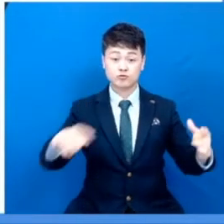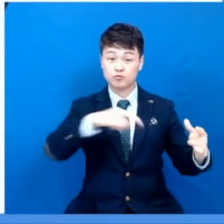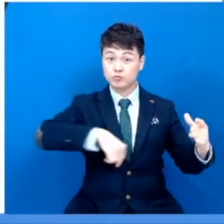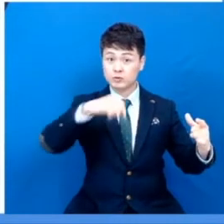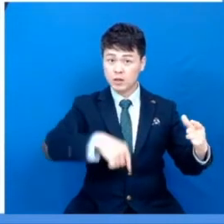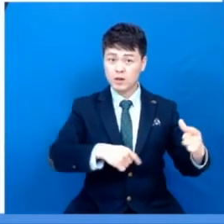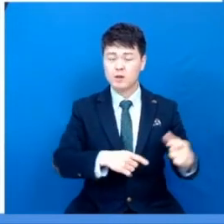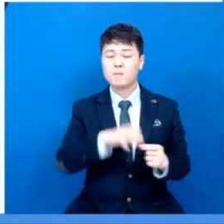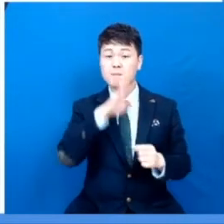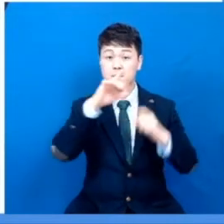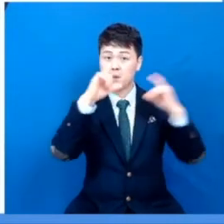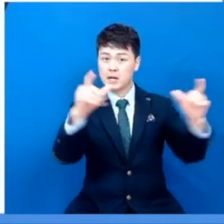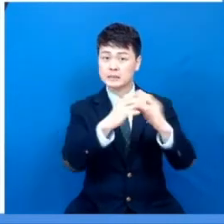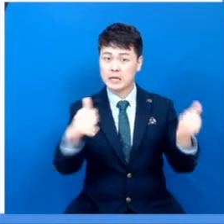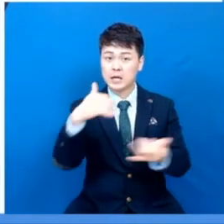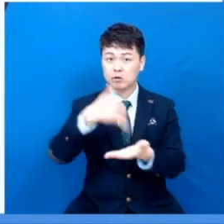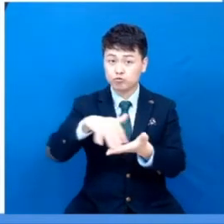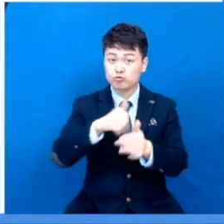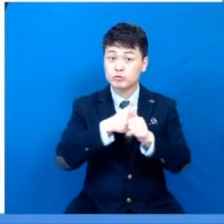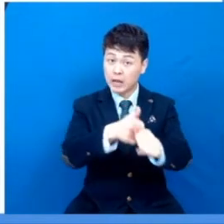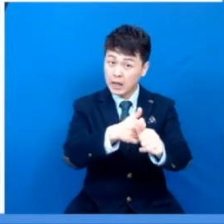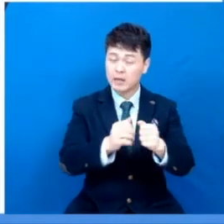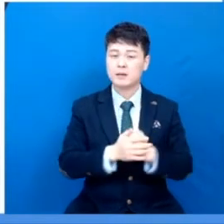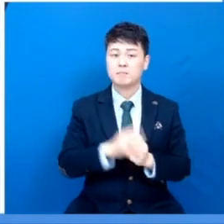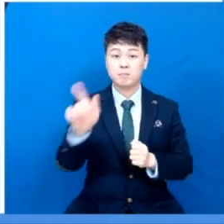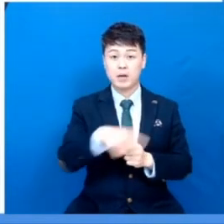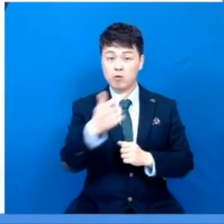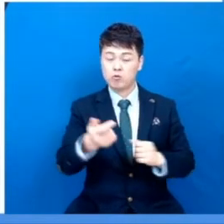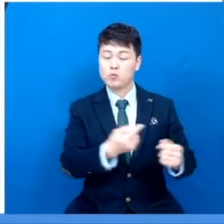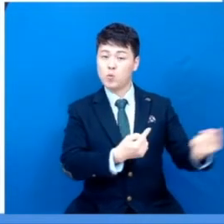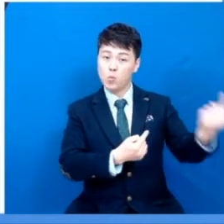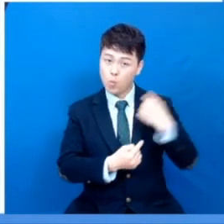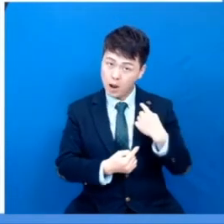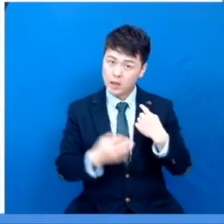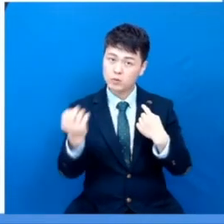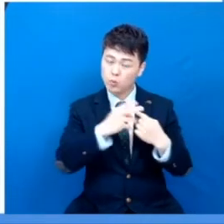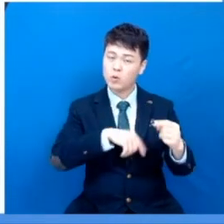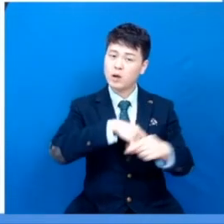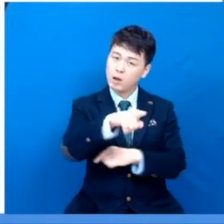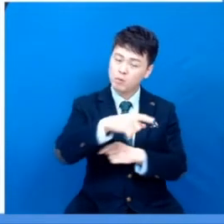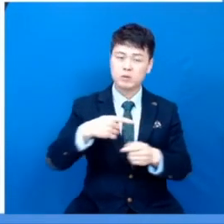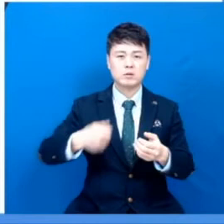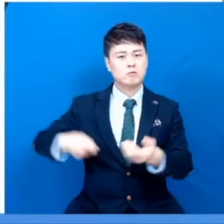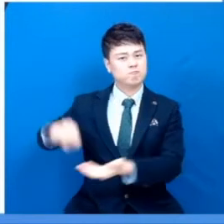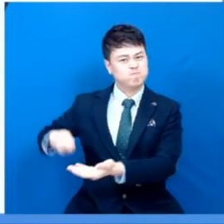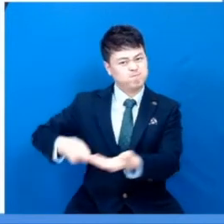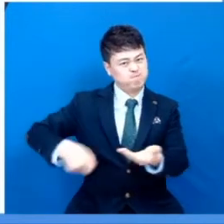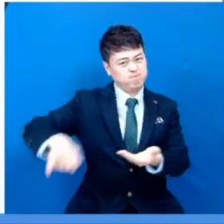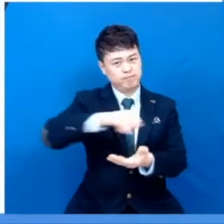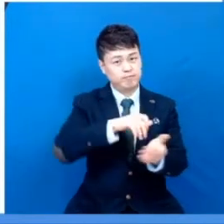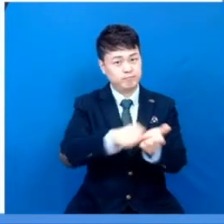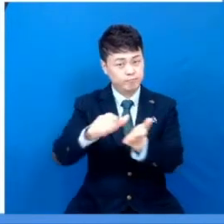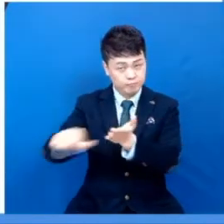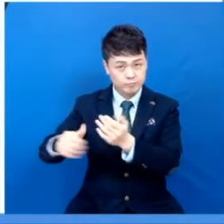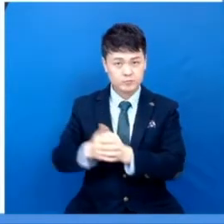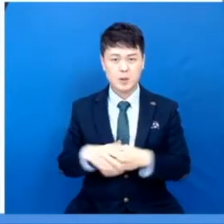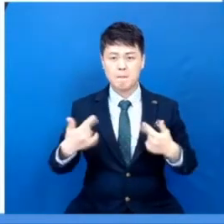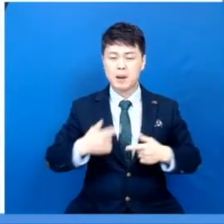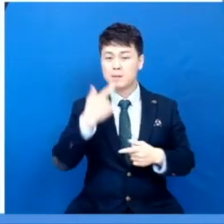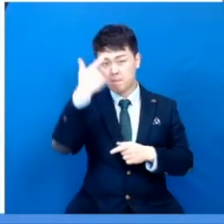수에 따라 1일 등 원인 언 조절 프로그램 실 1일 위해 소도 수시 발열 체크